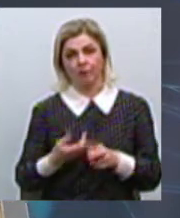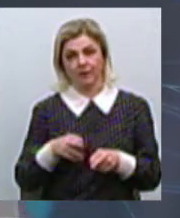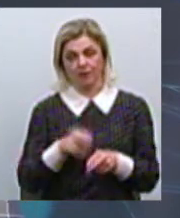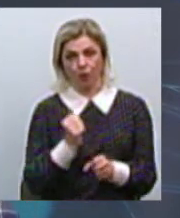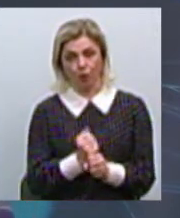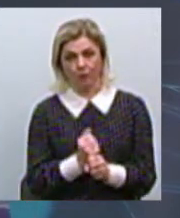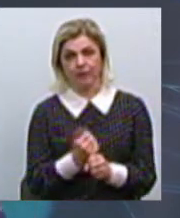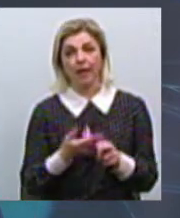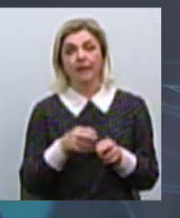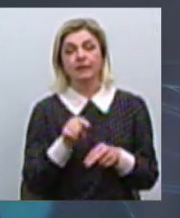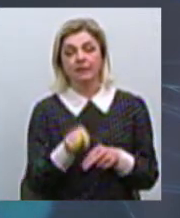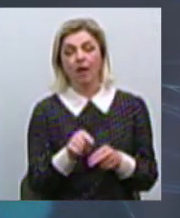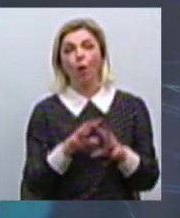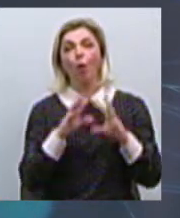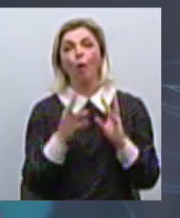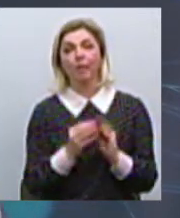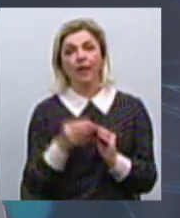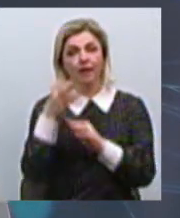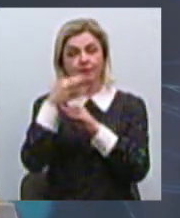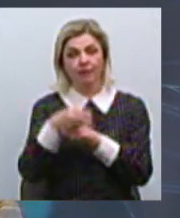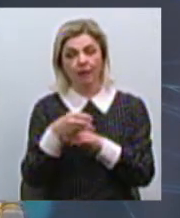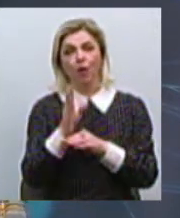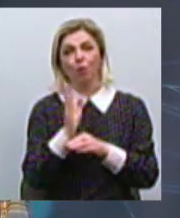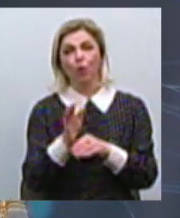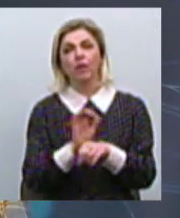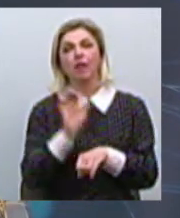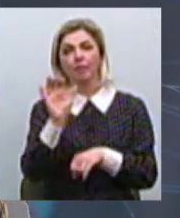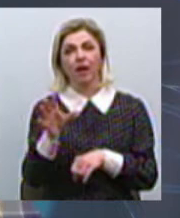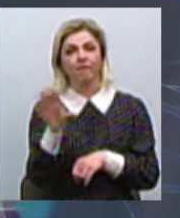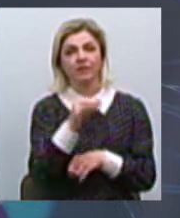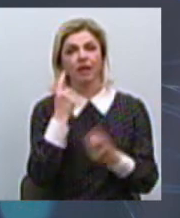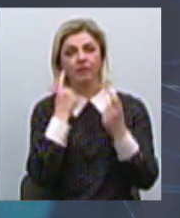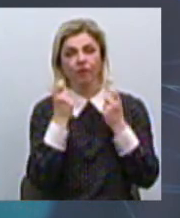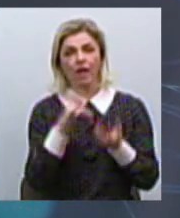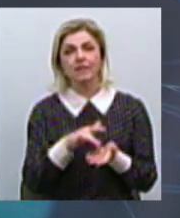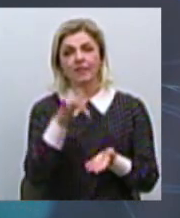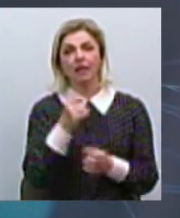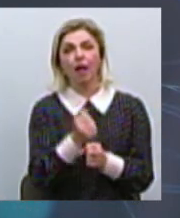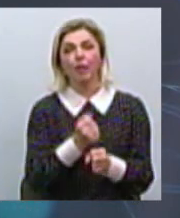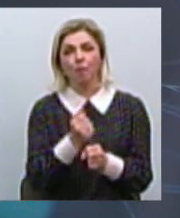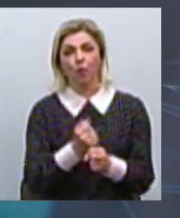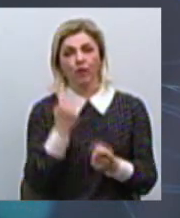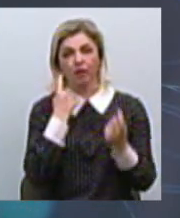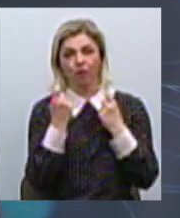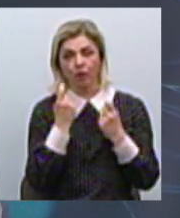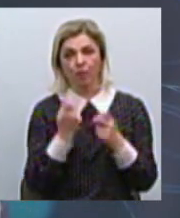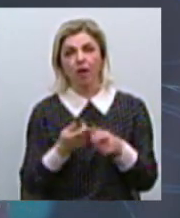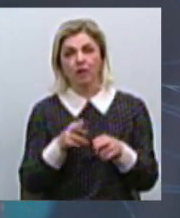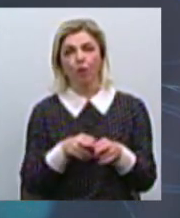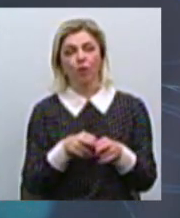система, цей комплекс буде направляти усі дані до центру обробки даних, який створив